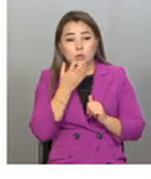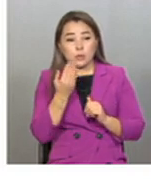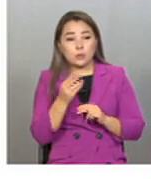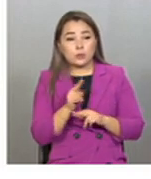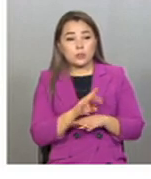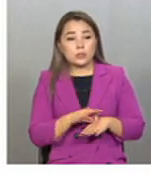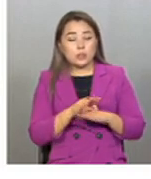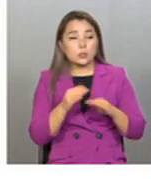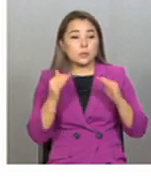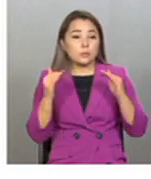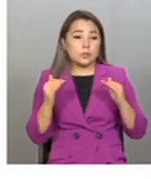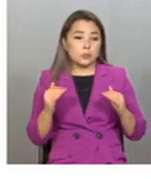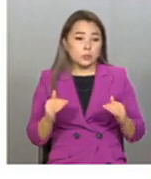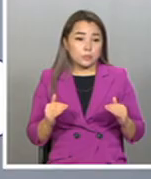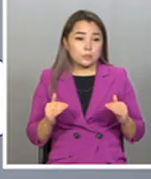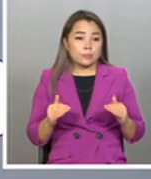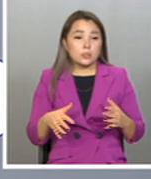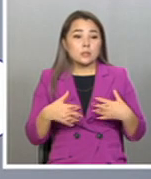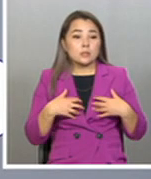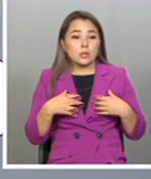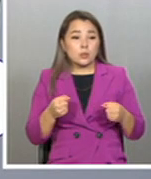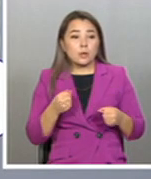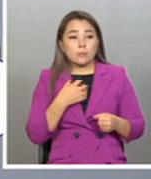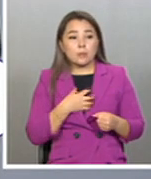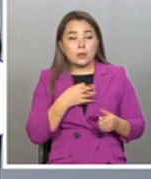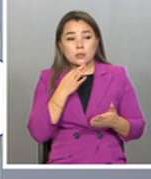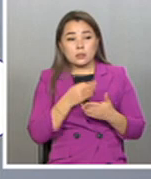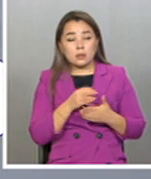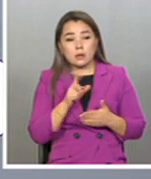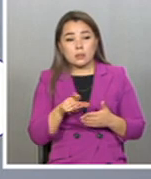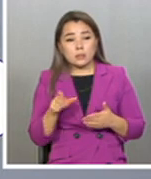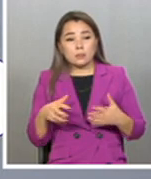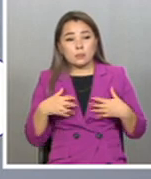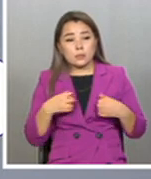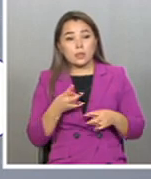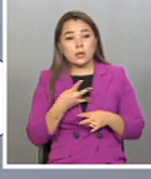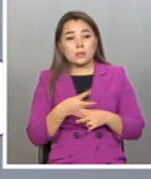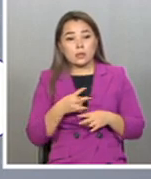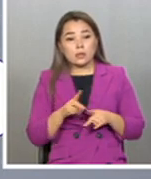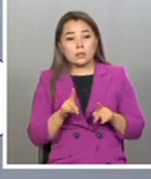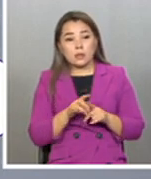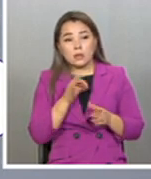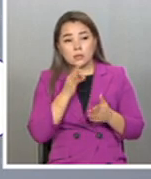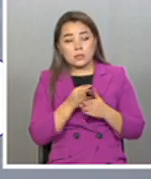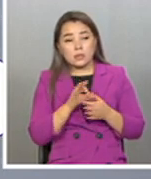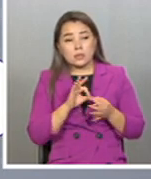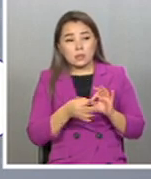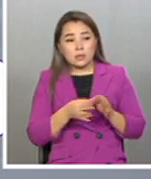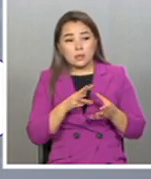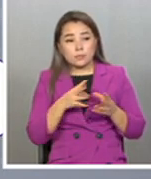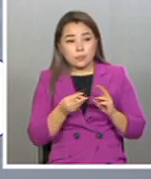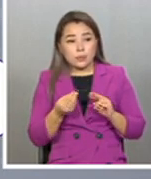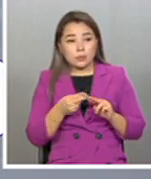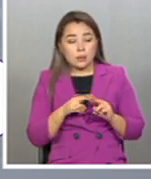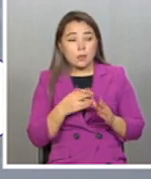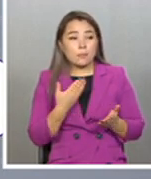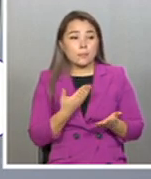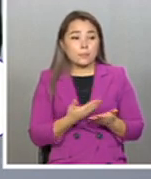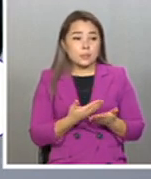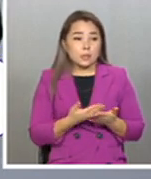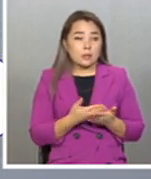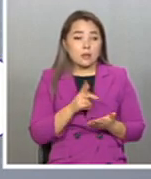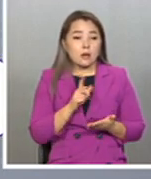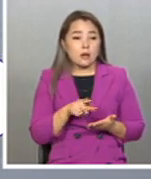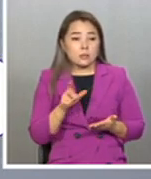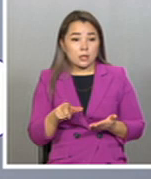төмендету. Денсаулықтың негізінен адамның денсаулығына әсер ететін температуралардың шегі ретінде, мысалға адамның